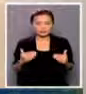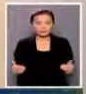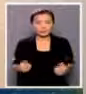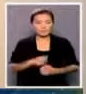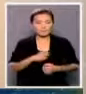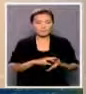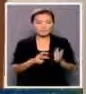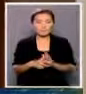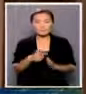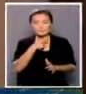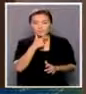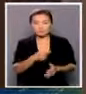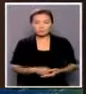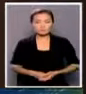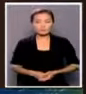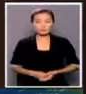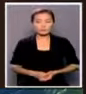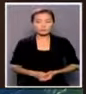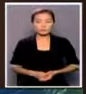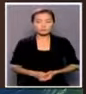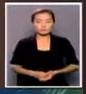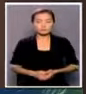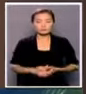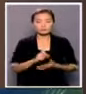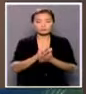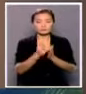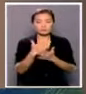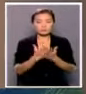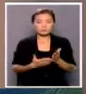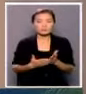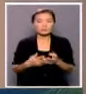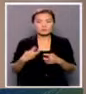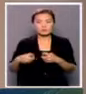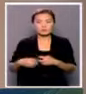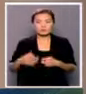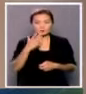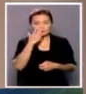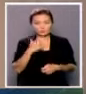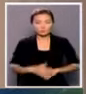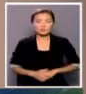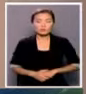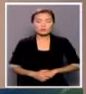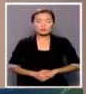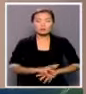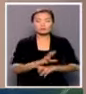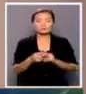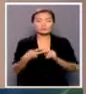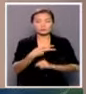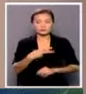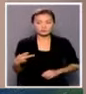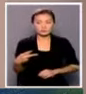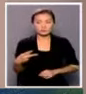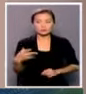жуынатын бөлмесі. Мына қабырға төбеден ажырап кеткен, салдарынан екінші